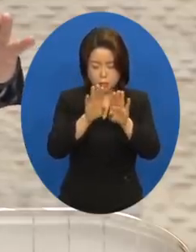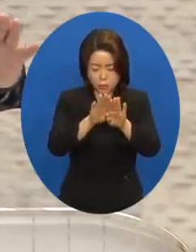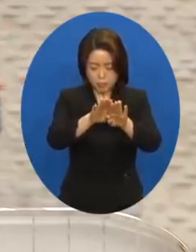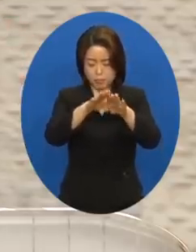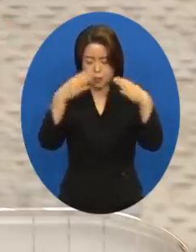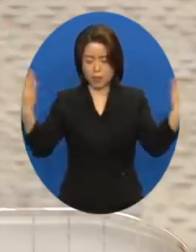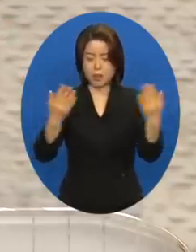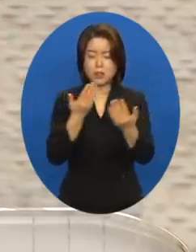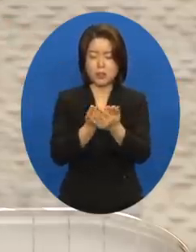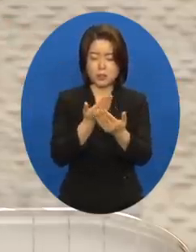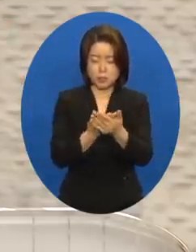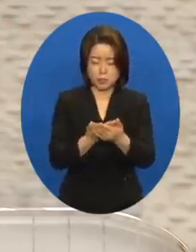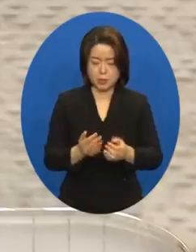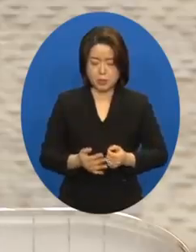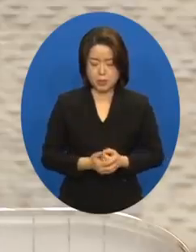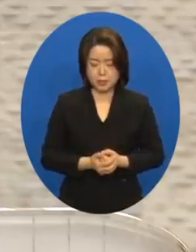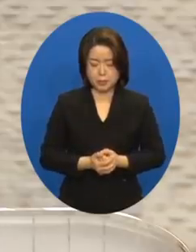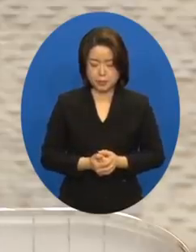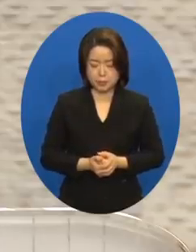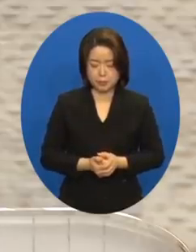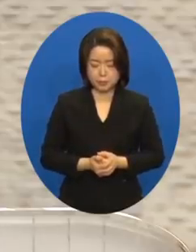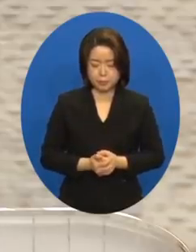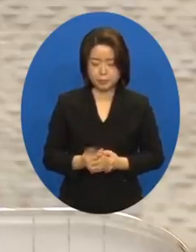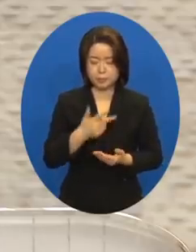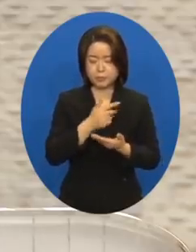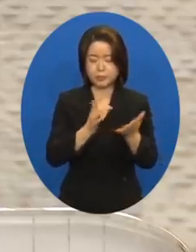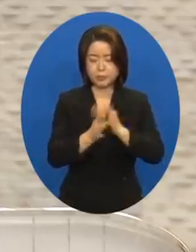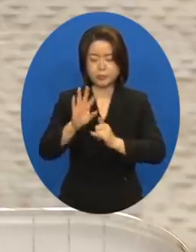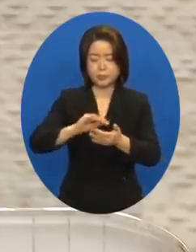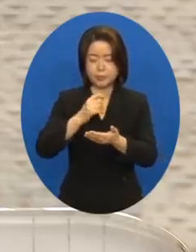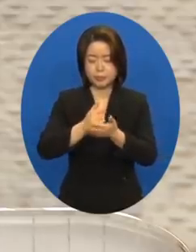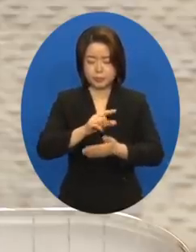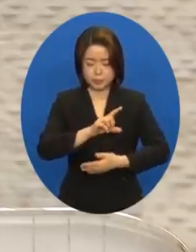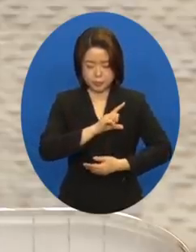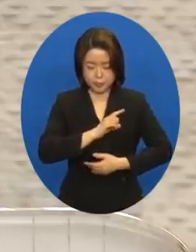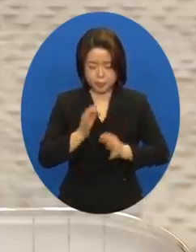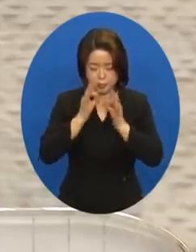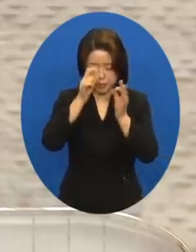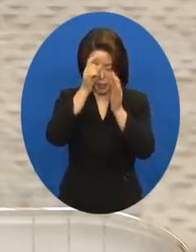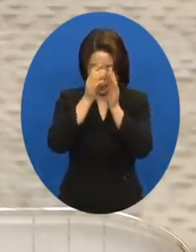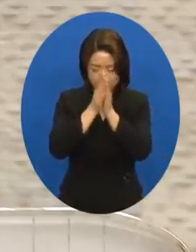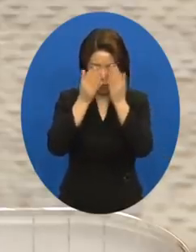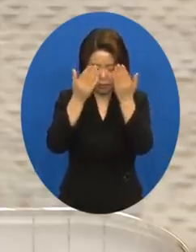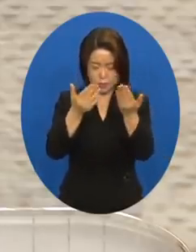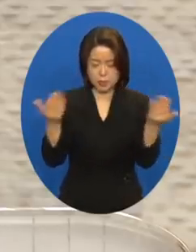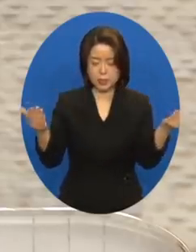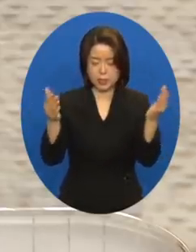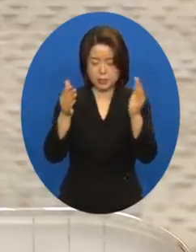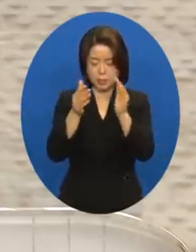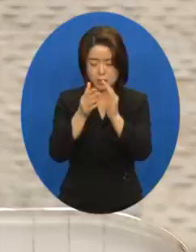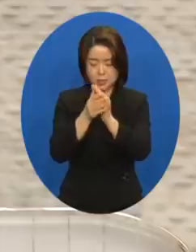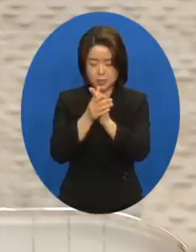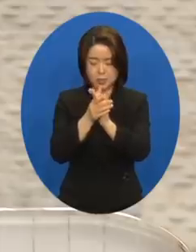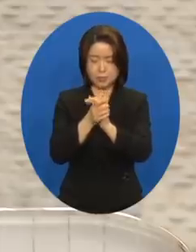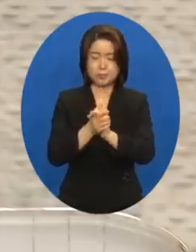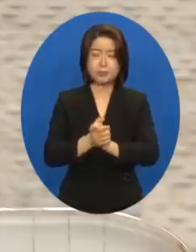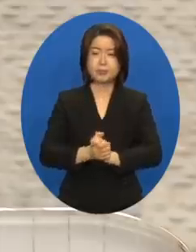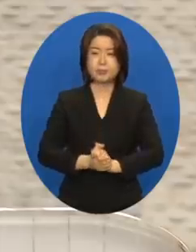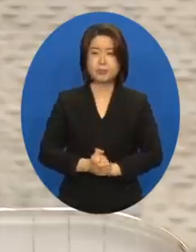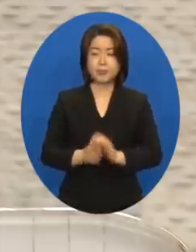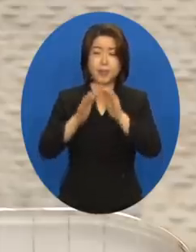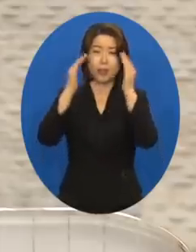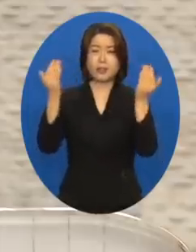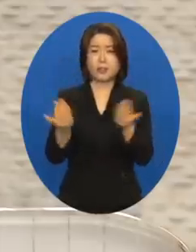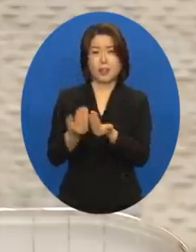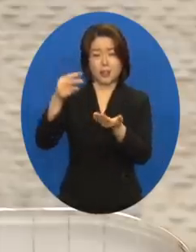열리게 하여 주옵소서 주 예수 그리스도 이름으로 간절히 기도한다 이라 아멘 우리